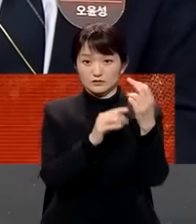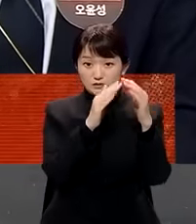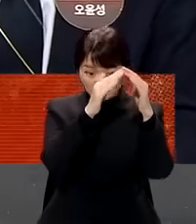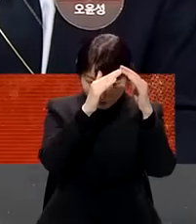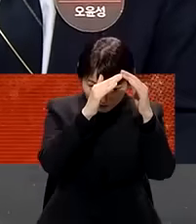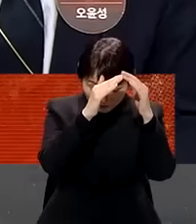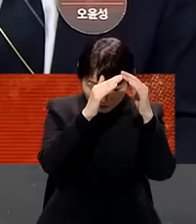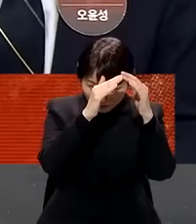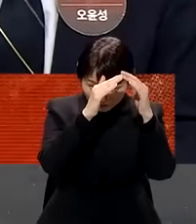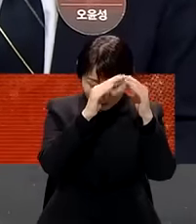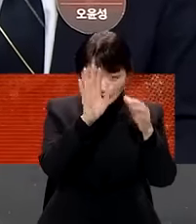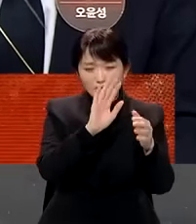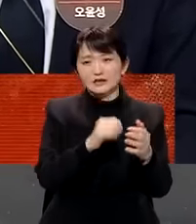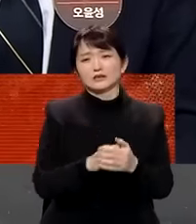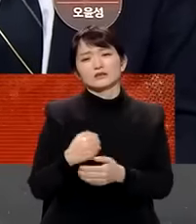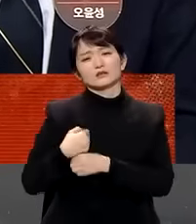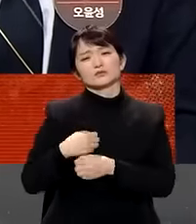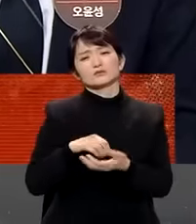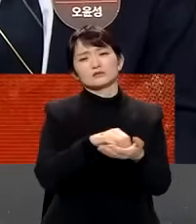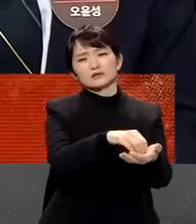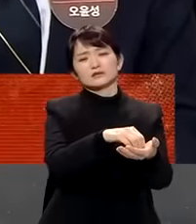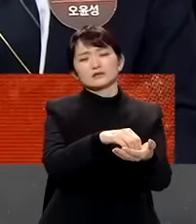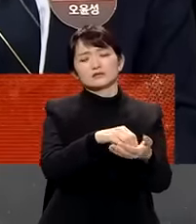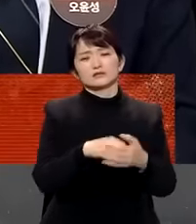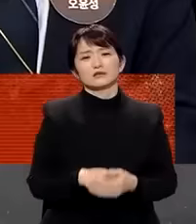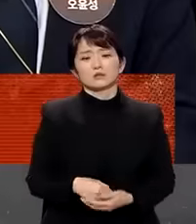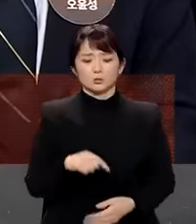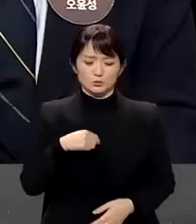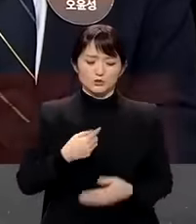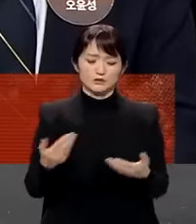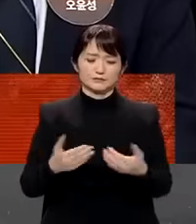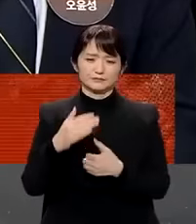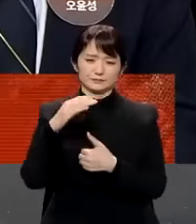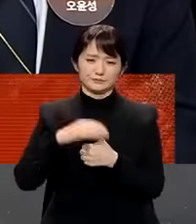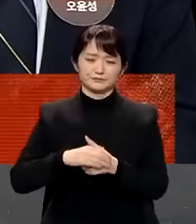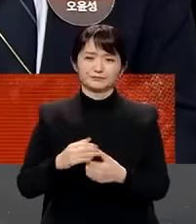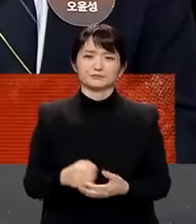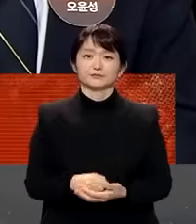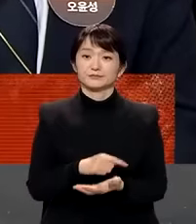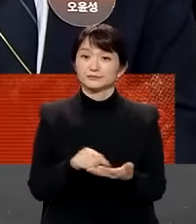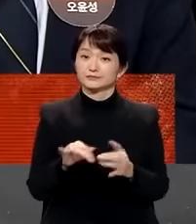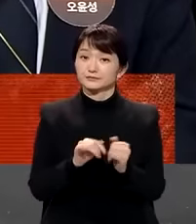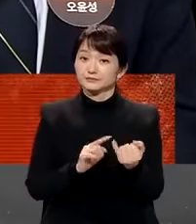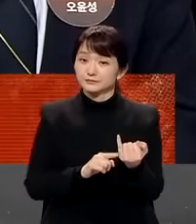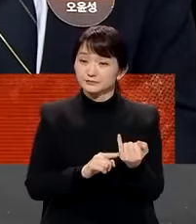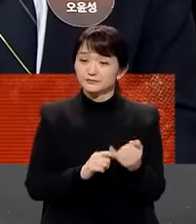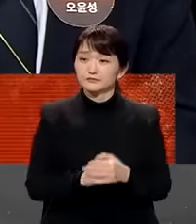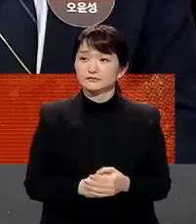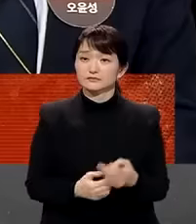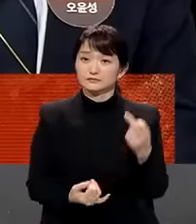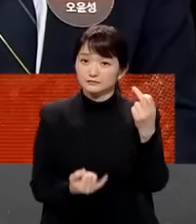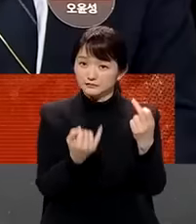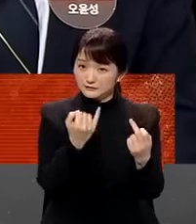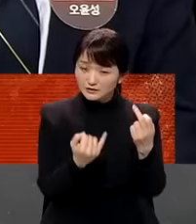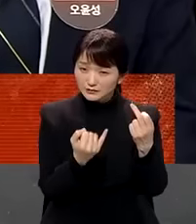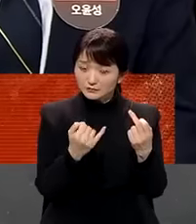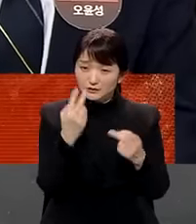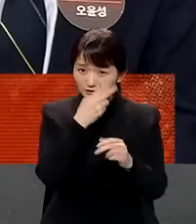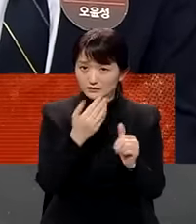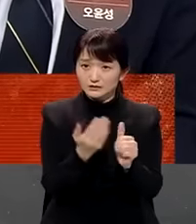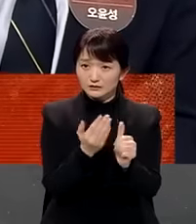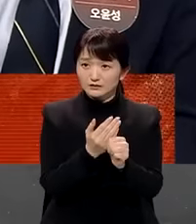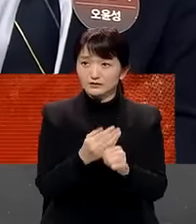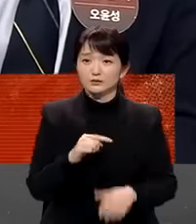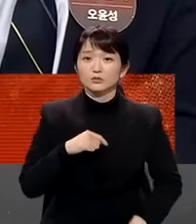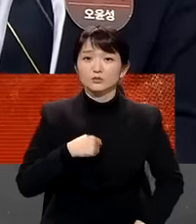것이 아니라 군대가 있었다는 거죠 그러니까 혼자서 그걸 했는데 사실이 피해자 같은 경우도이 남매를 키우기 위해서 혼자서